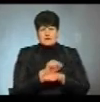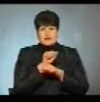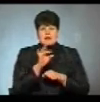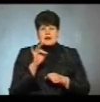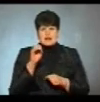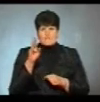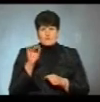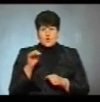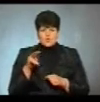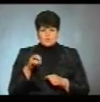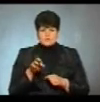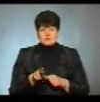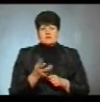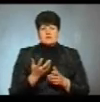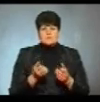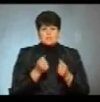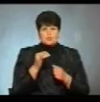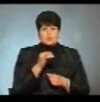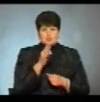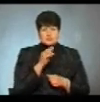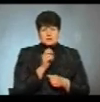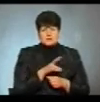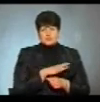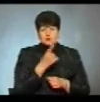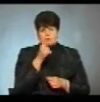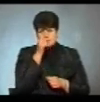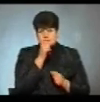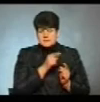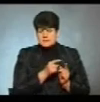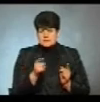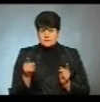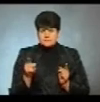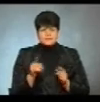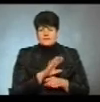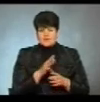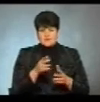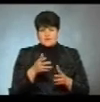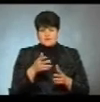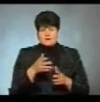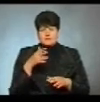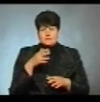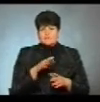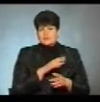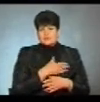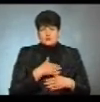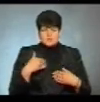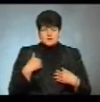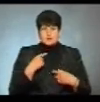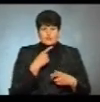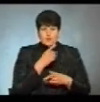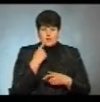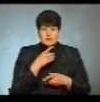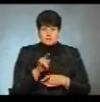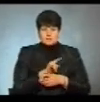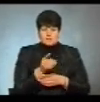Кампанія протестів та мітингів на підтримку Ющенка, що тривала місяць. Мітингарі не визнавали законність результатів ЦВК, говорили про